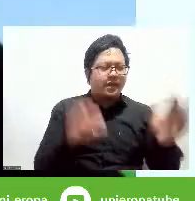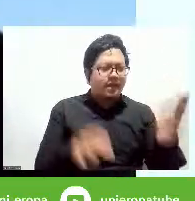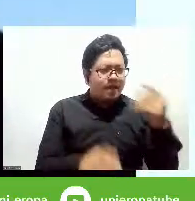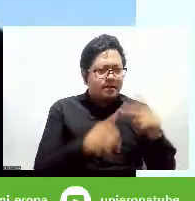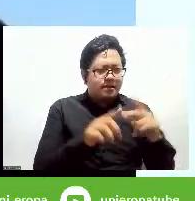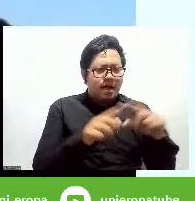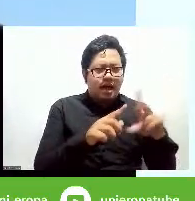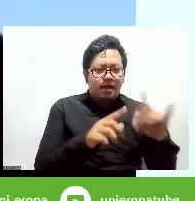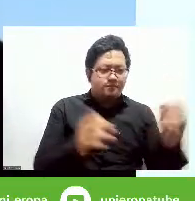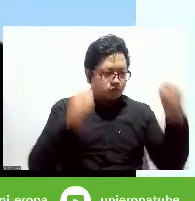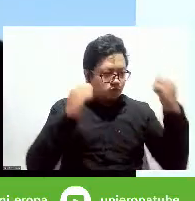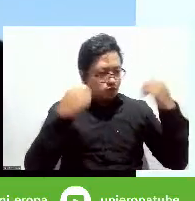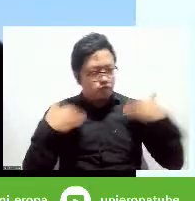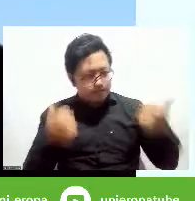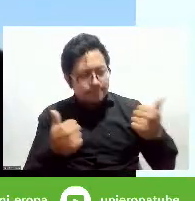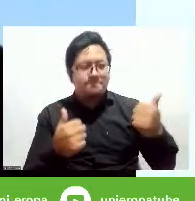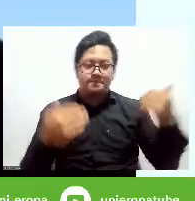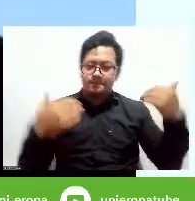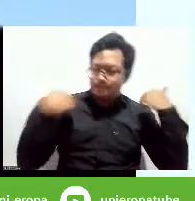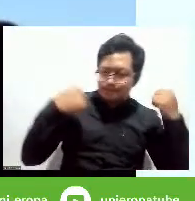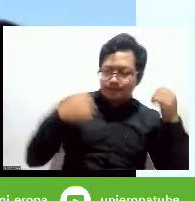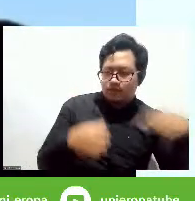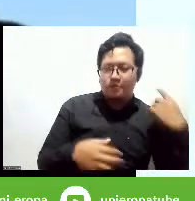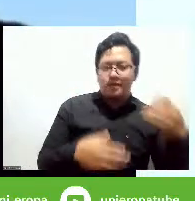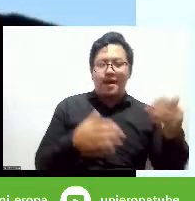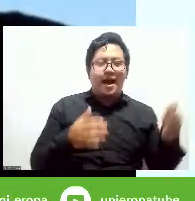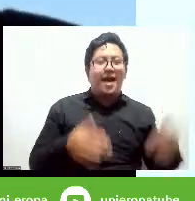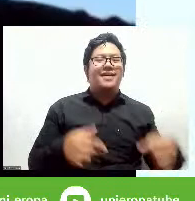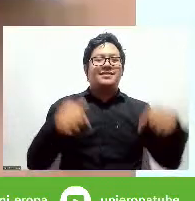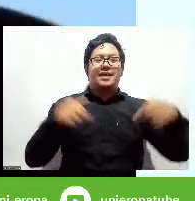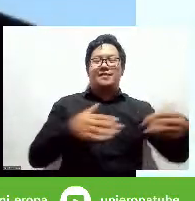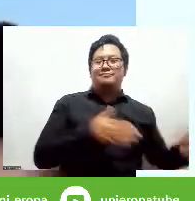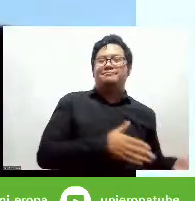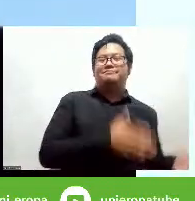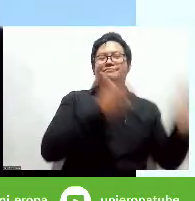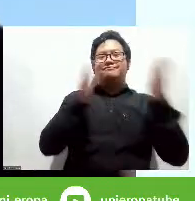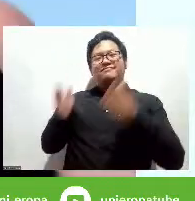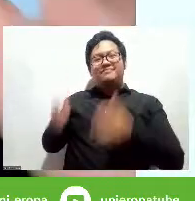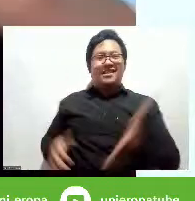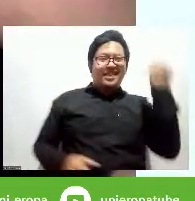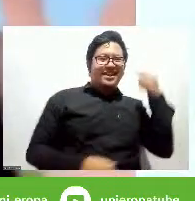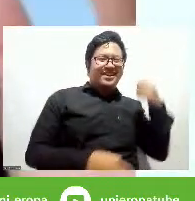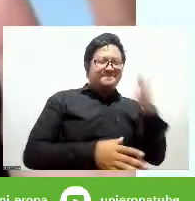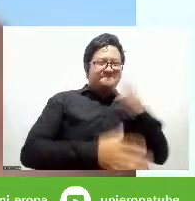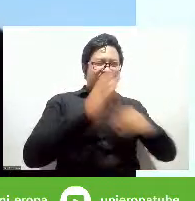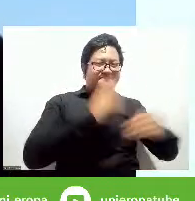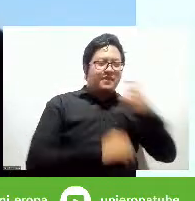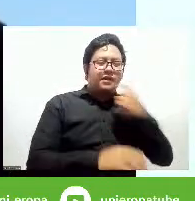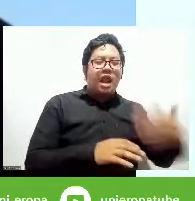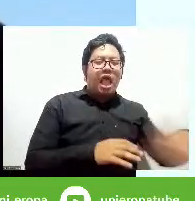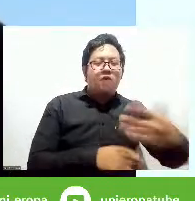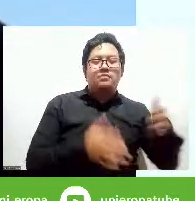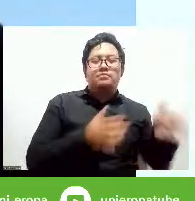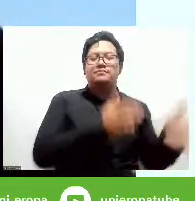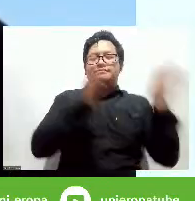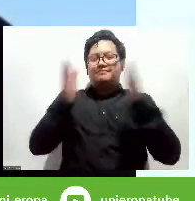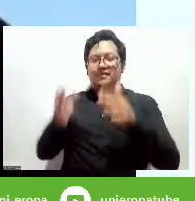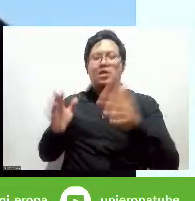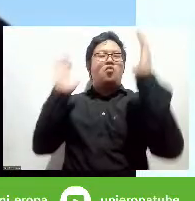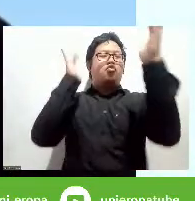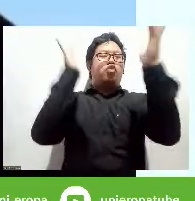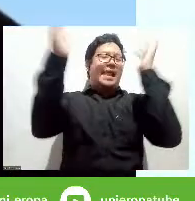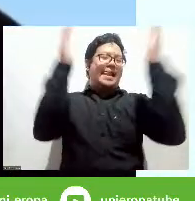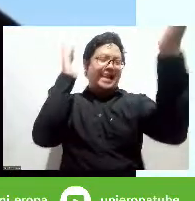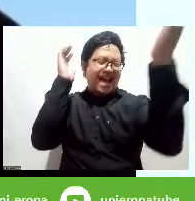sehat-sehat kita akan beralih tahu dari tadi kita bahas tentang laut sekarang tentang hutan nah ini dia kita